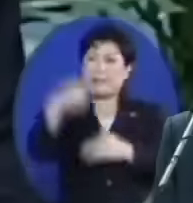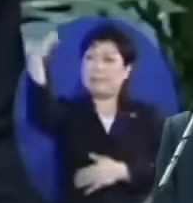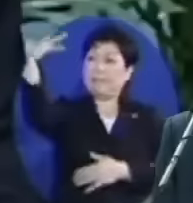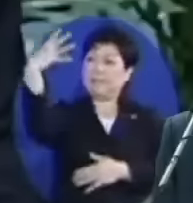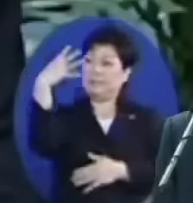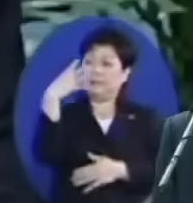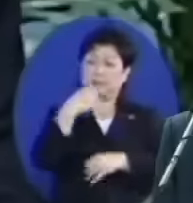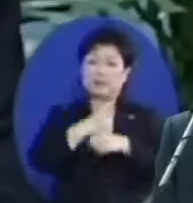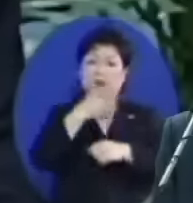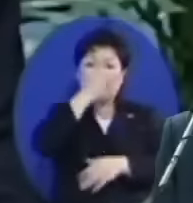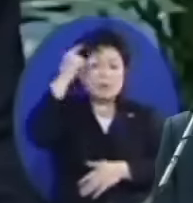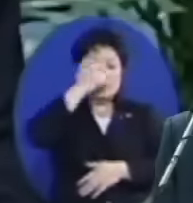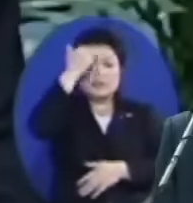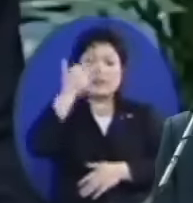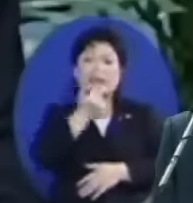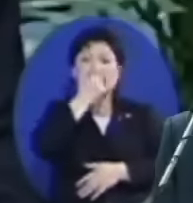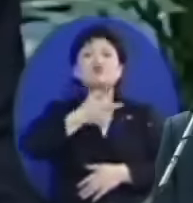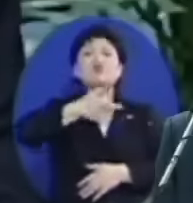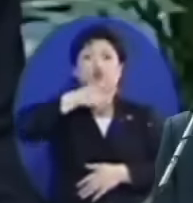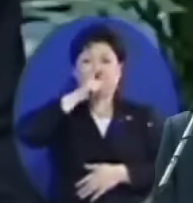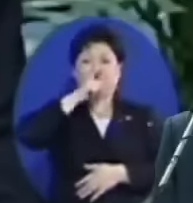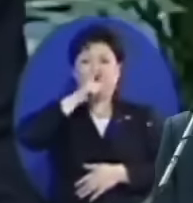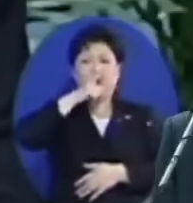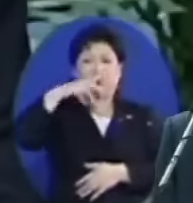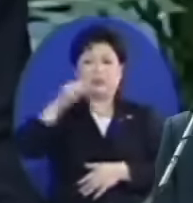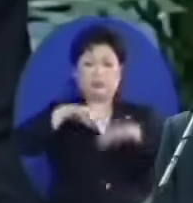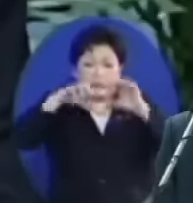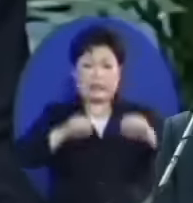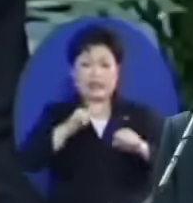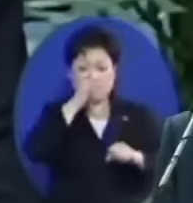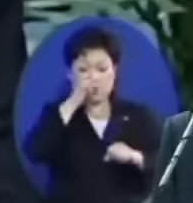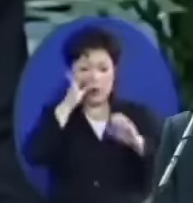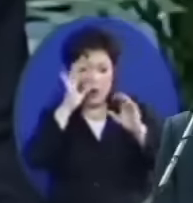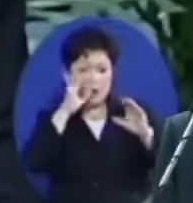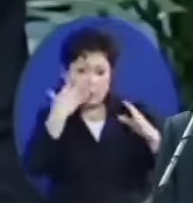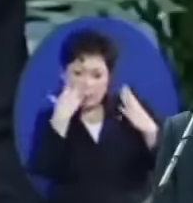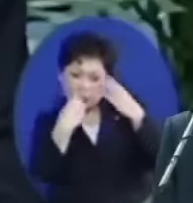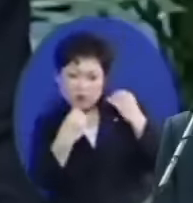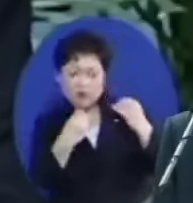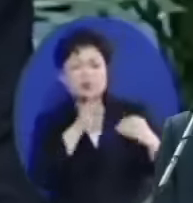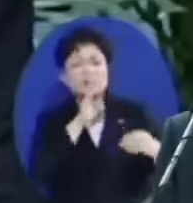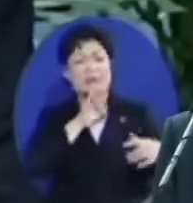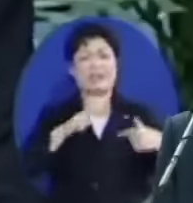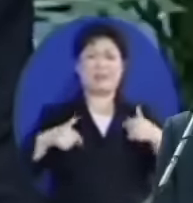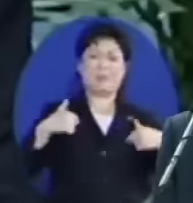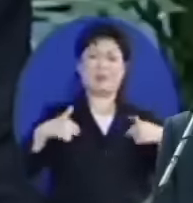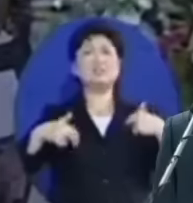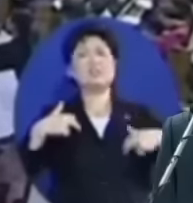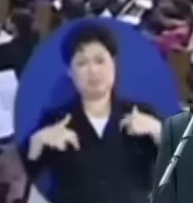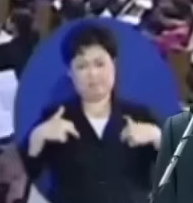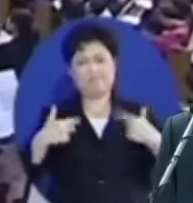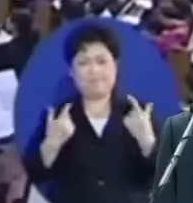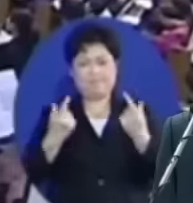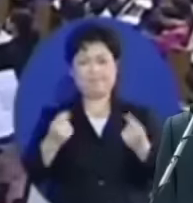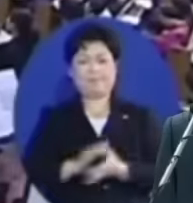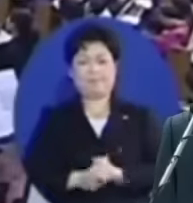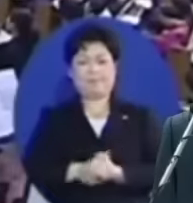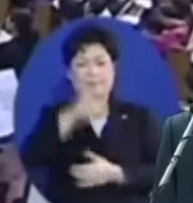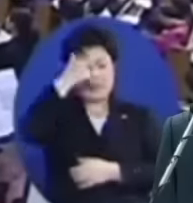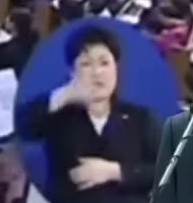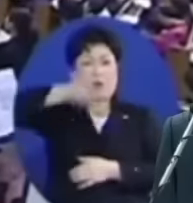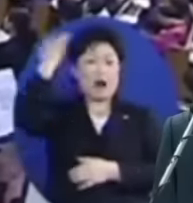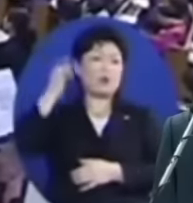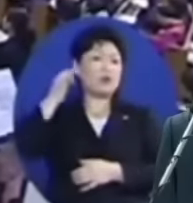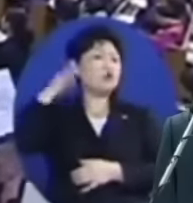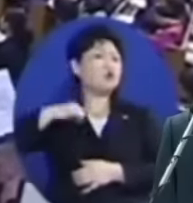받아들이고 성령의 생수를 받아서 살아 일어나는 것을 보고 얼마나 기뻐하고 즐거워하지 않겠습니까? 과거